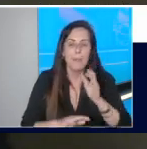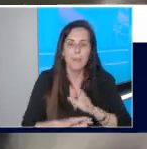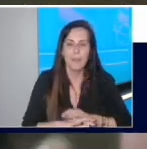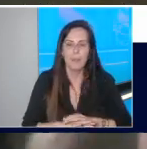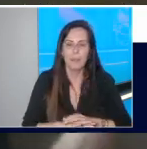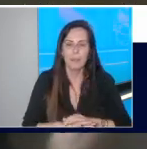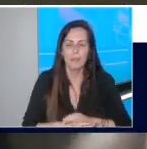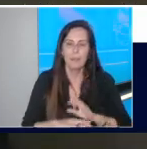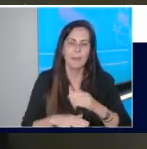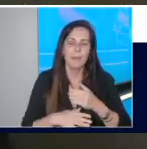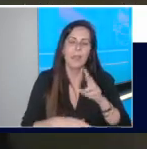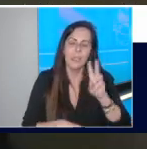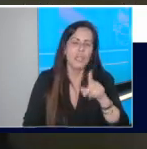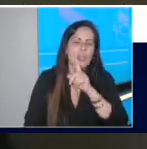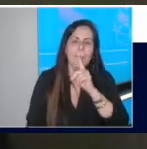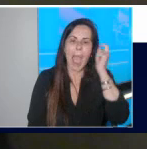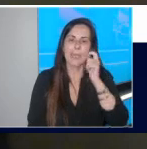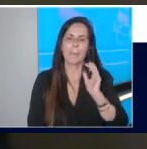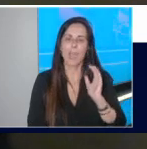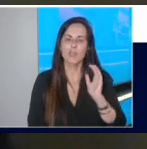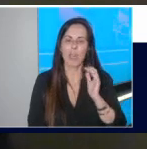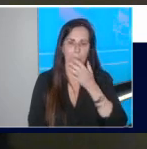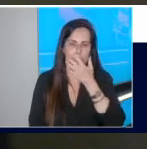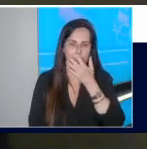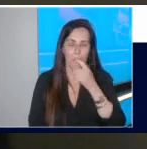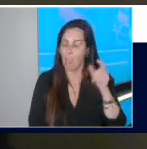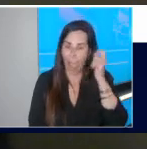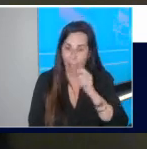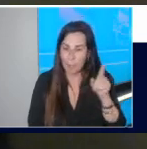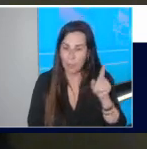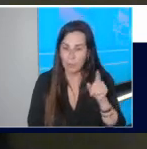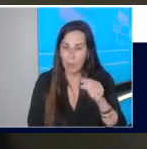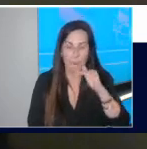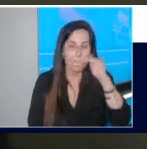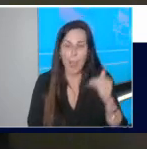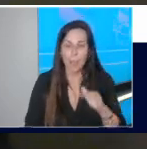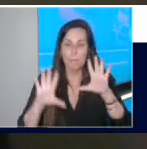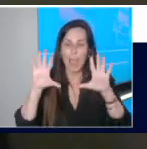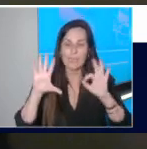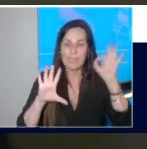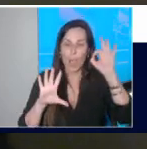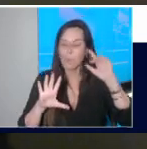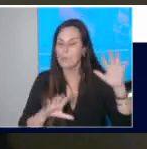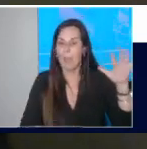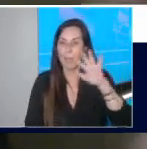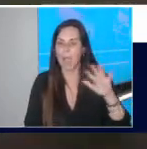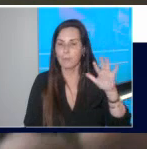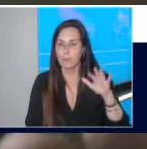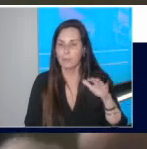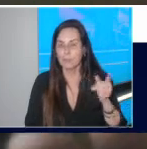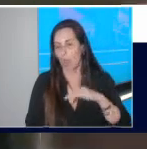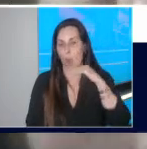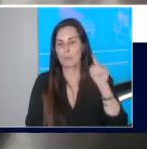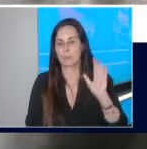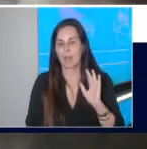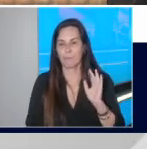אינו היעדר פשע. יפה. זה שהם הגיעו לכך שרמת הפשע שלהם היא פחות מ10% מאשר בעולם המערבי, זה לא